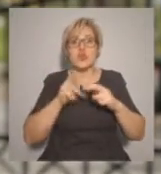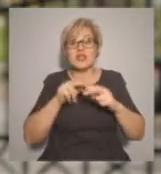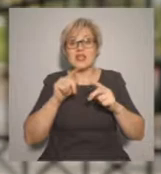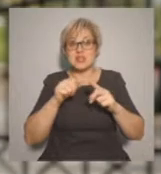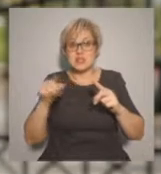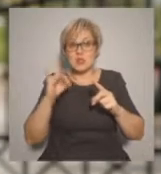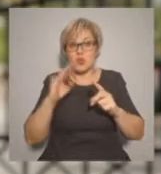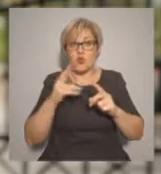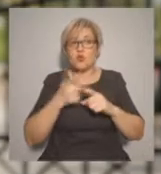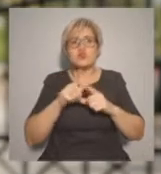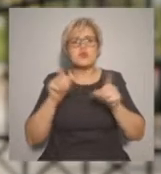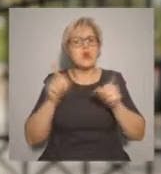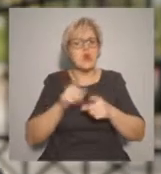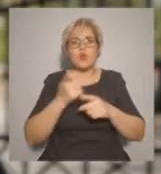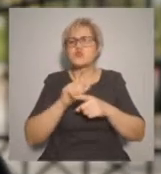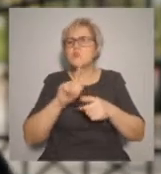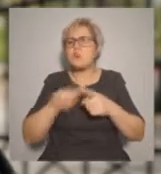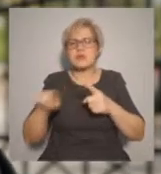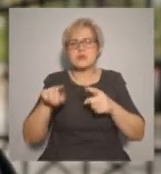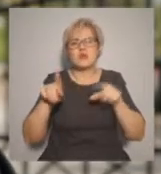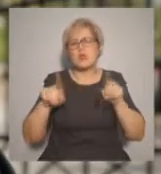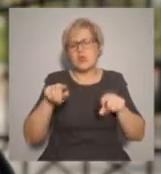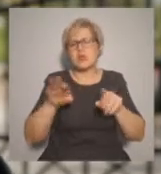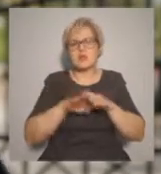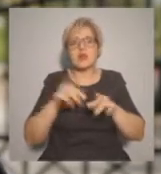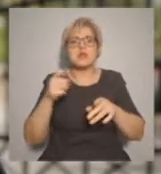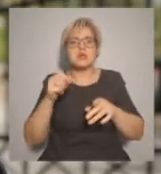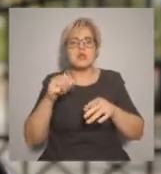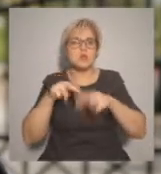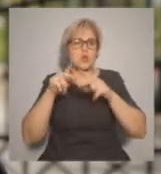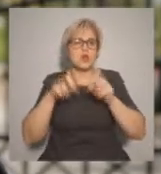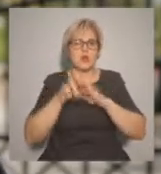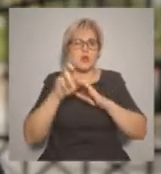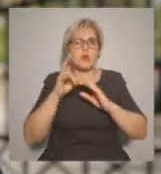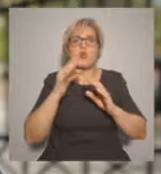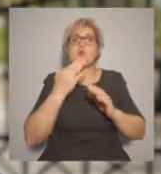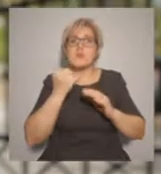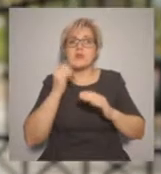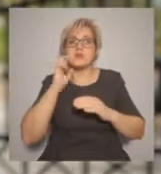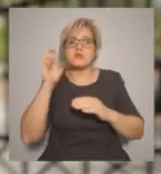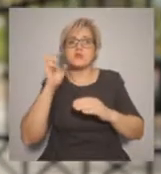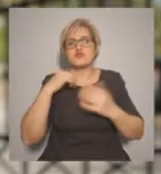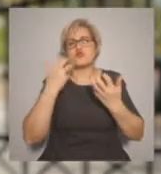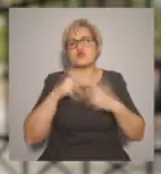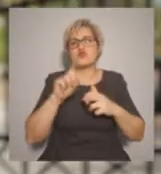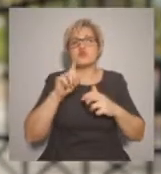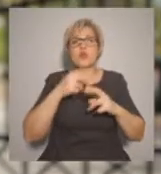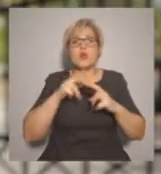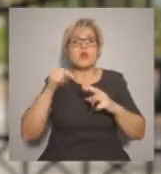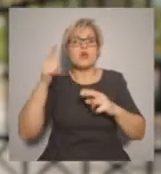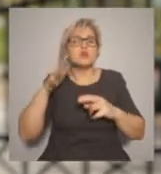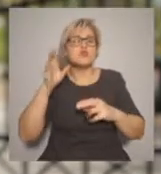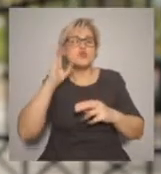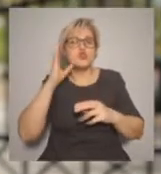2,5 года всего прошло. Я считаю, что это сроки очень короткие, очень быстрые,